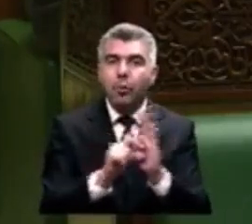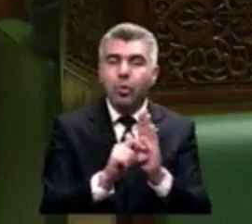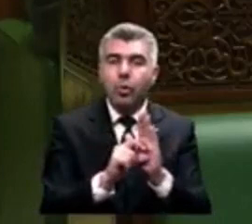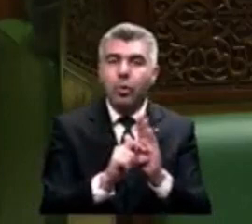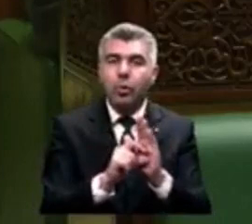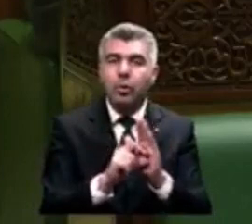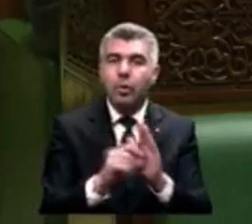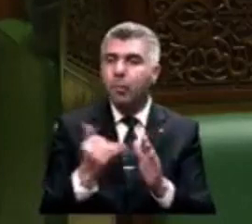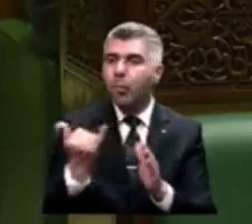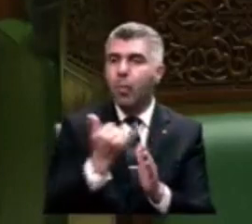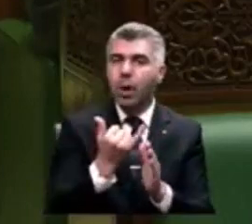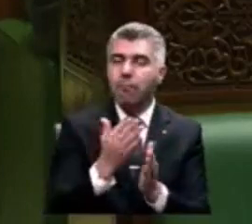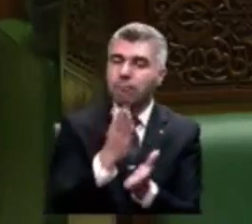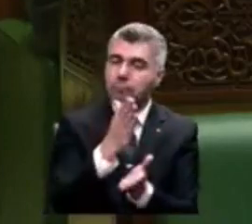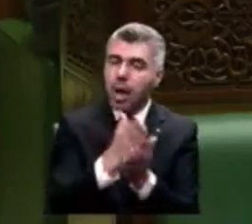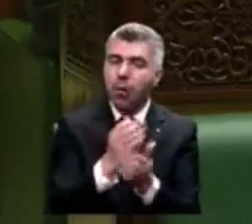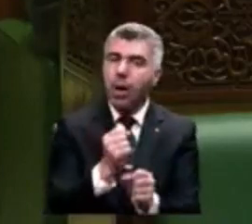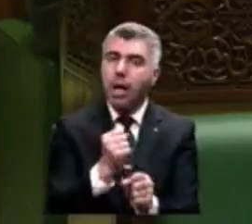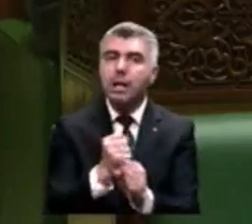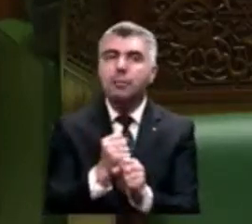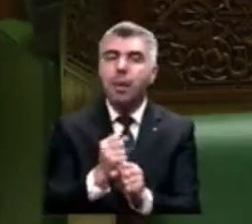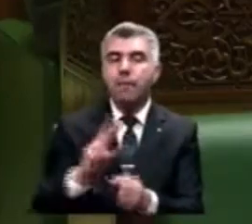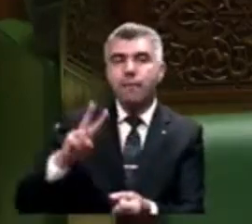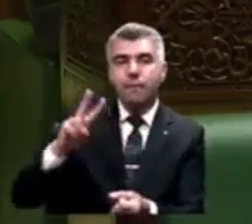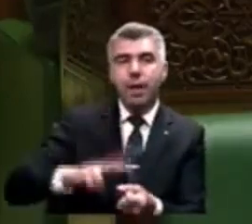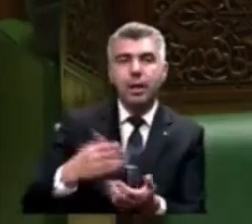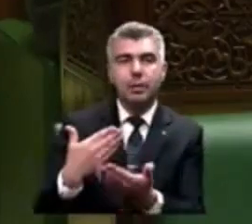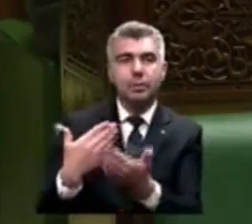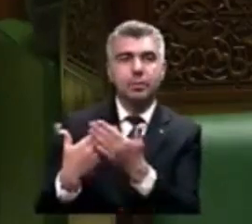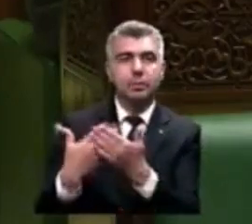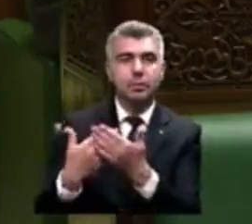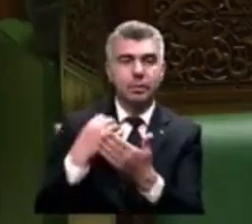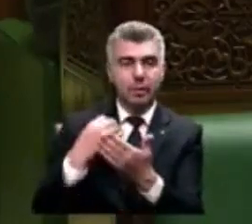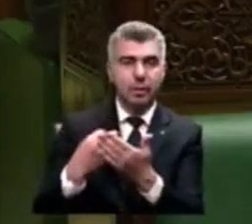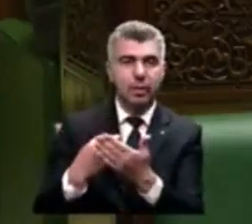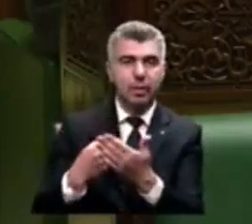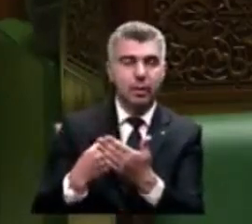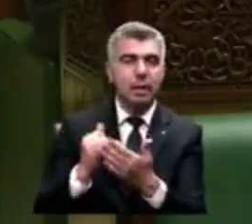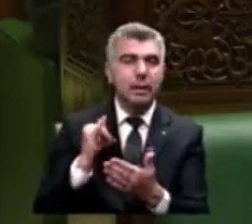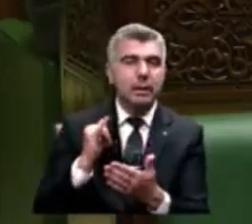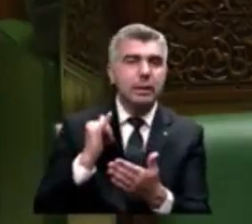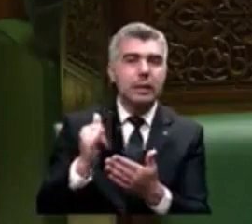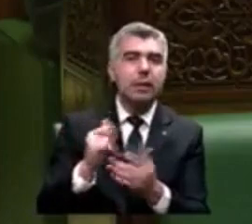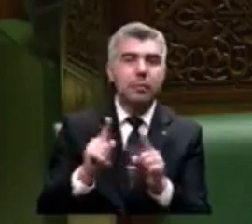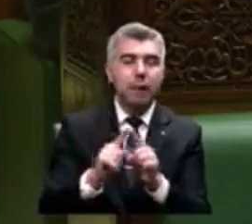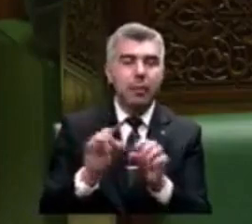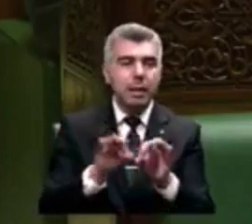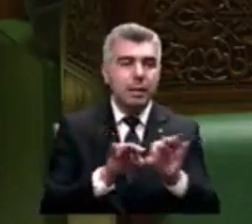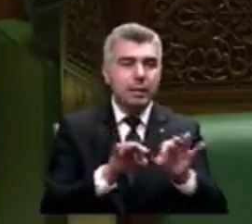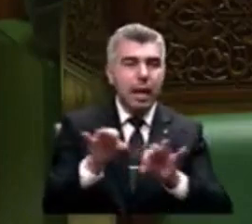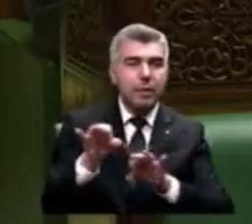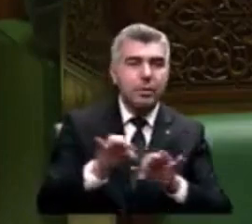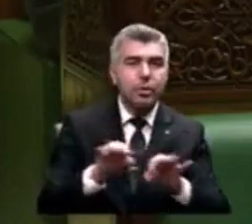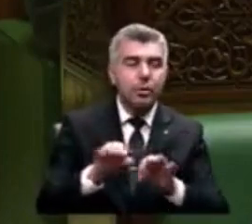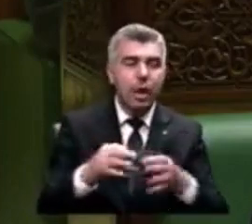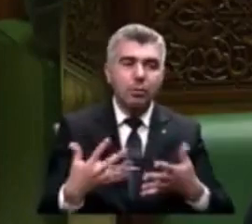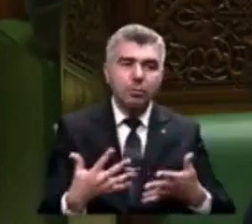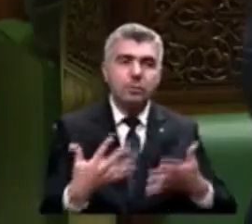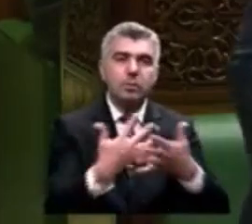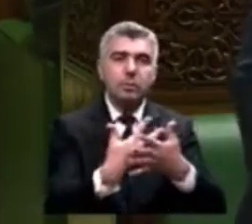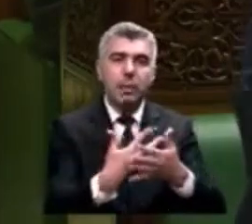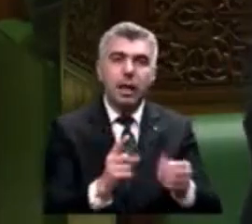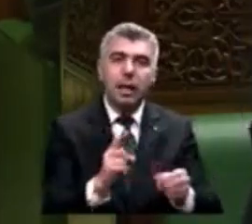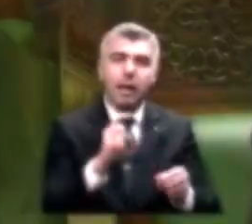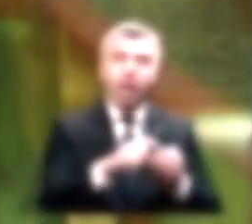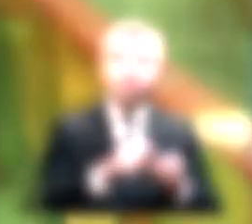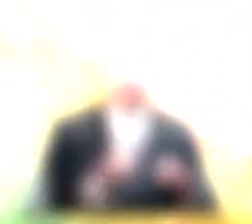تطويقه بالجديه اللازمه، بالواقعية اللازمة، وبالرجوع إلى تحصين استراتيجية تشاركية مع النقابات الأكثر